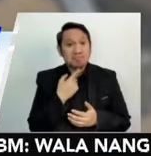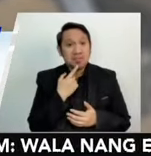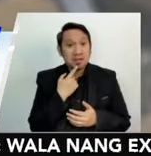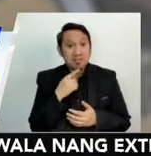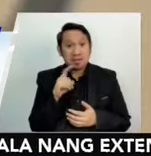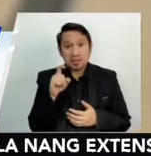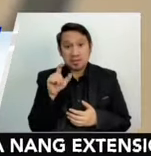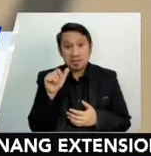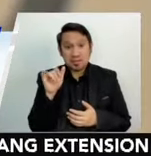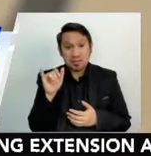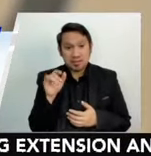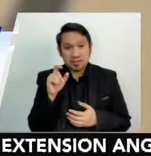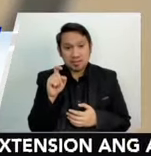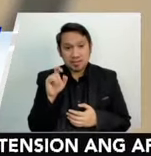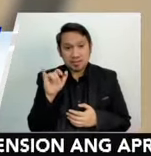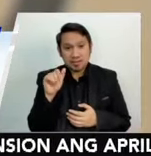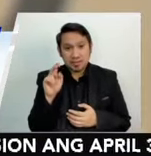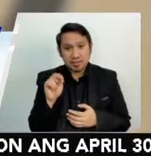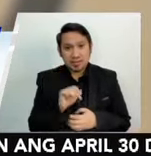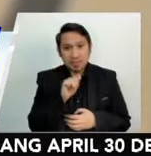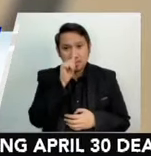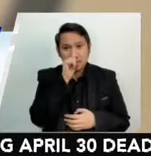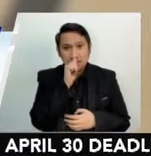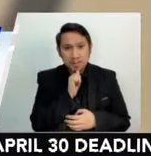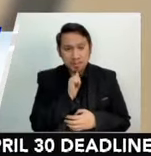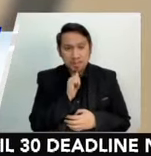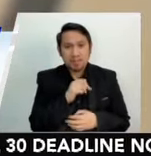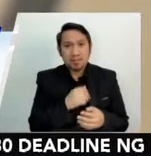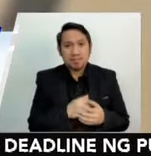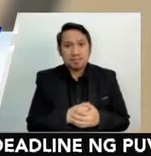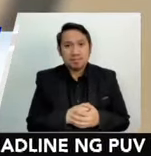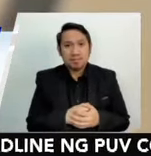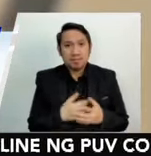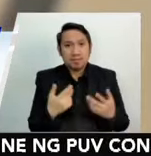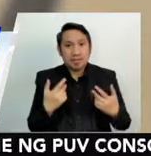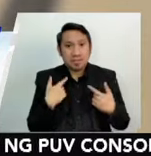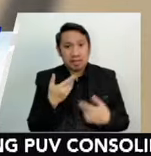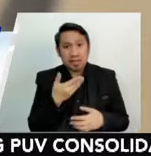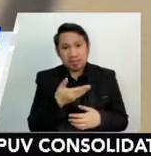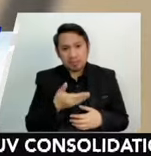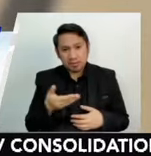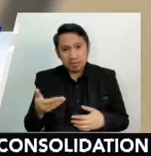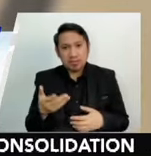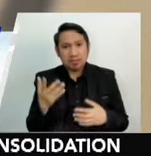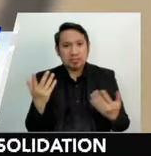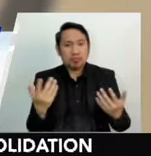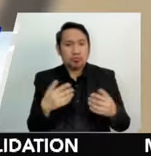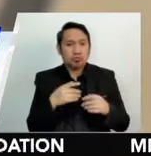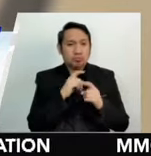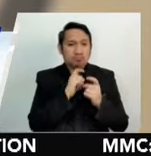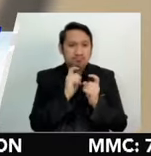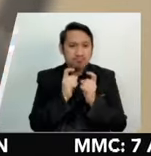ng mahabang pasensya at matinding canvassing ng materyales para magawa ang renovation.